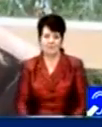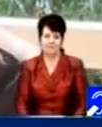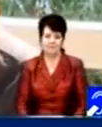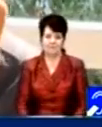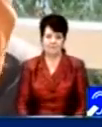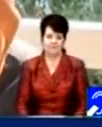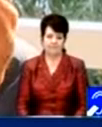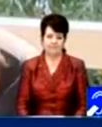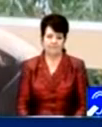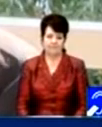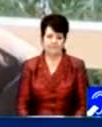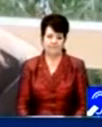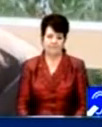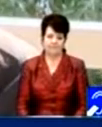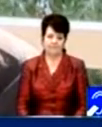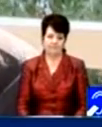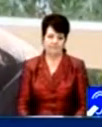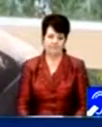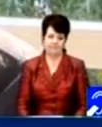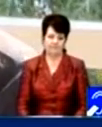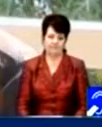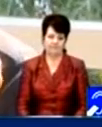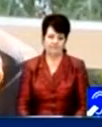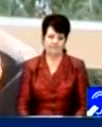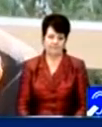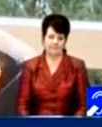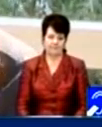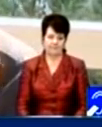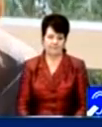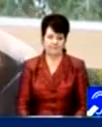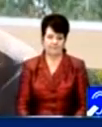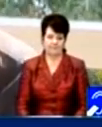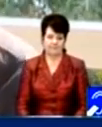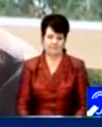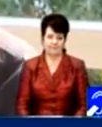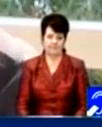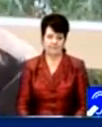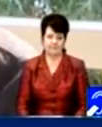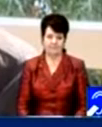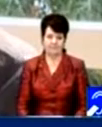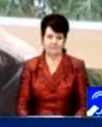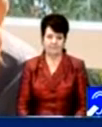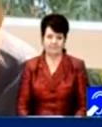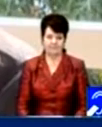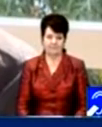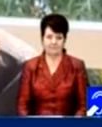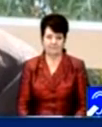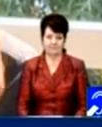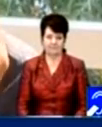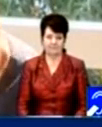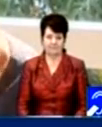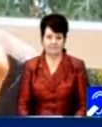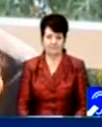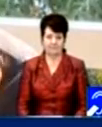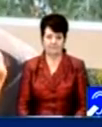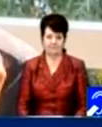esthétique, ça va être difficile de faire mieux hein, au niveau beauté du rocher, au niveau qualité de l'équipement et quantité de voies et au niveau